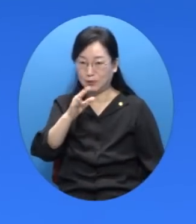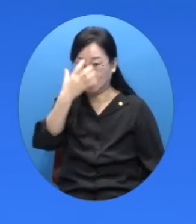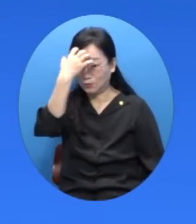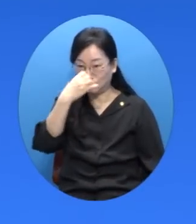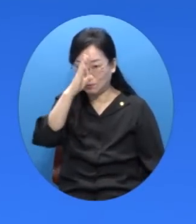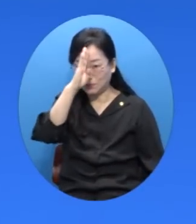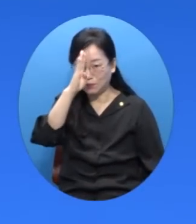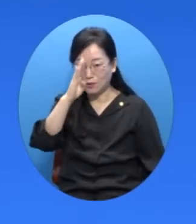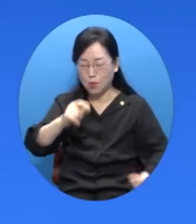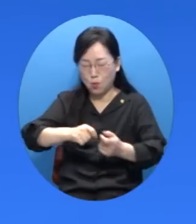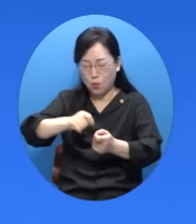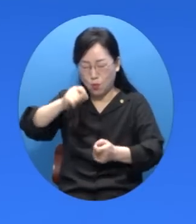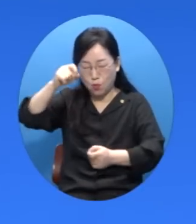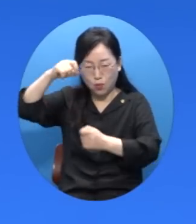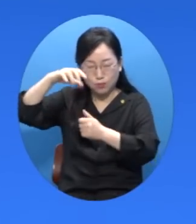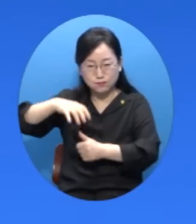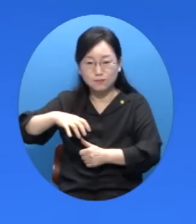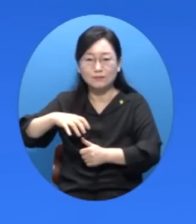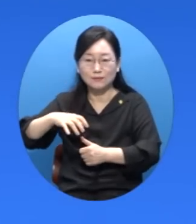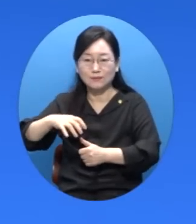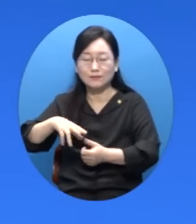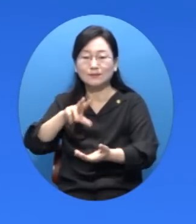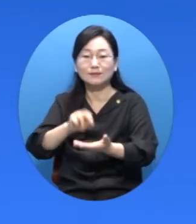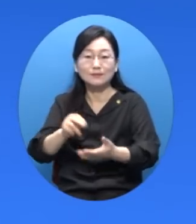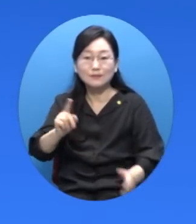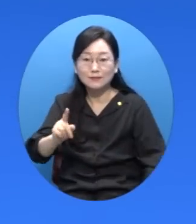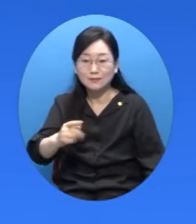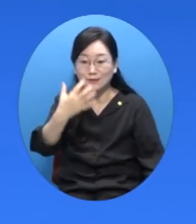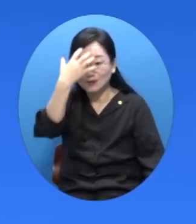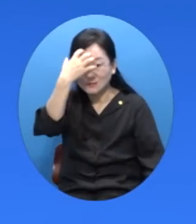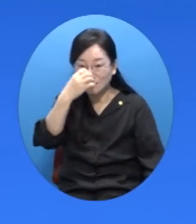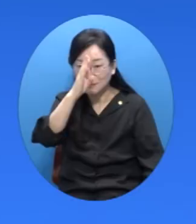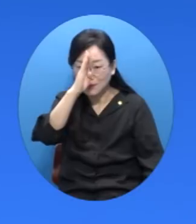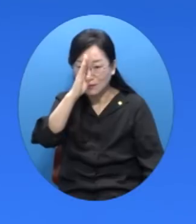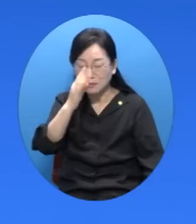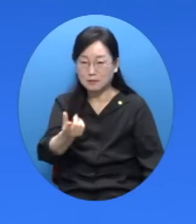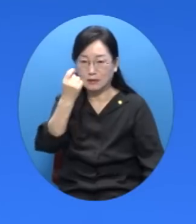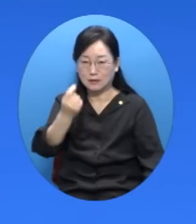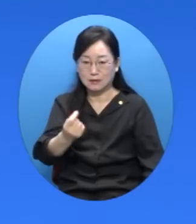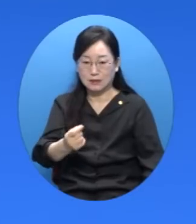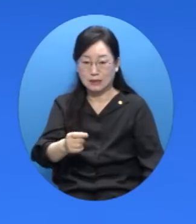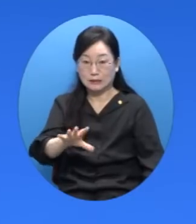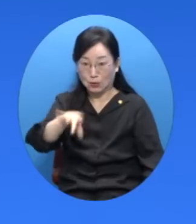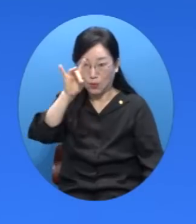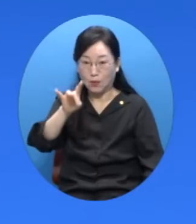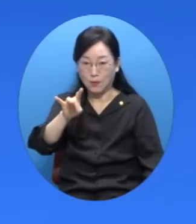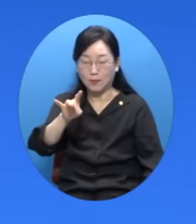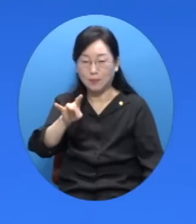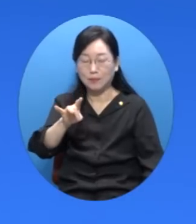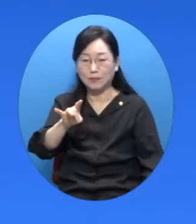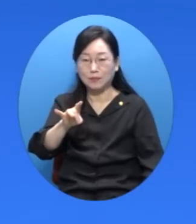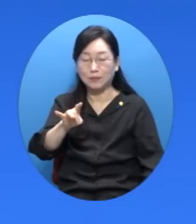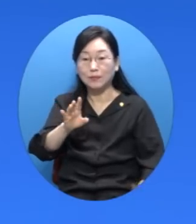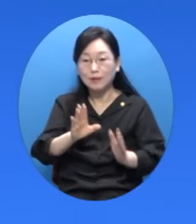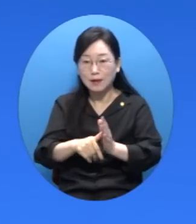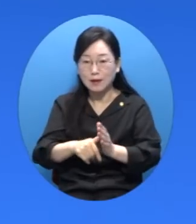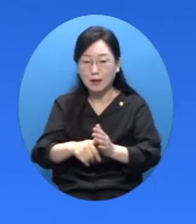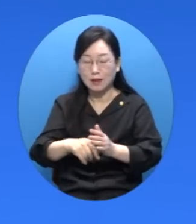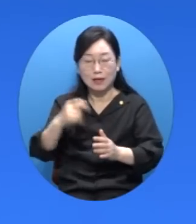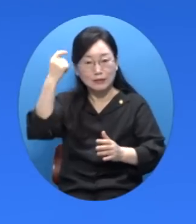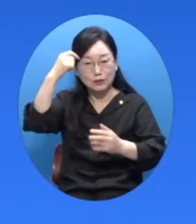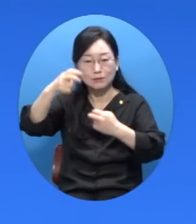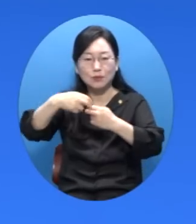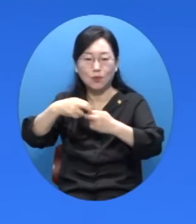이것이 오래오래 갑니다. 문제는 우울증에 걸린 사람들이 빨리 초기에 정신과 닥터를